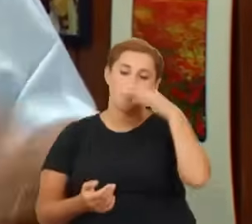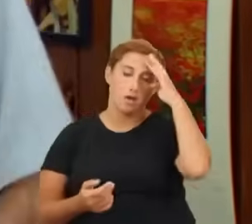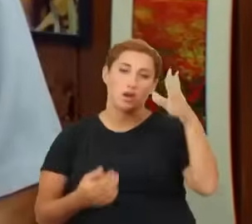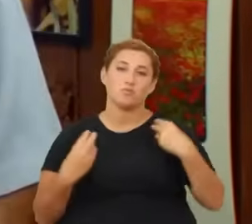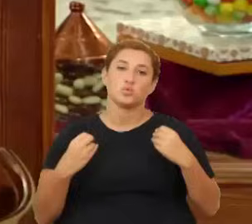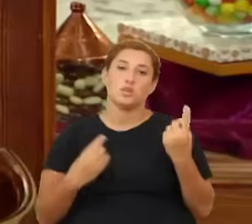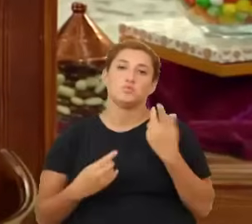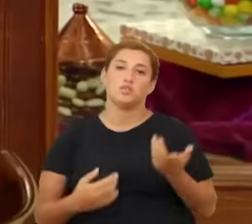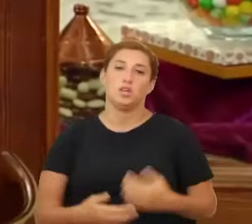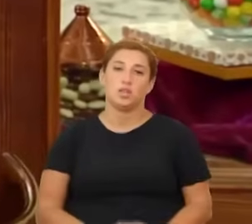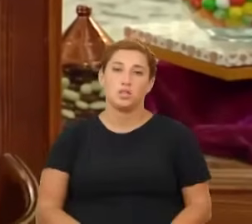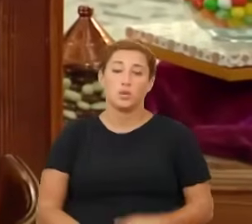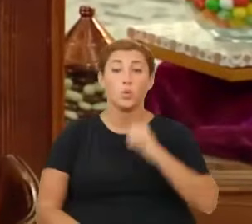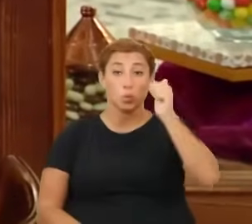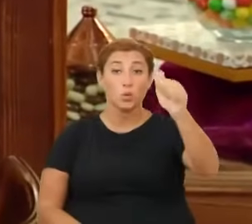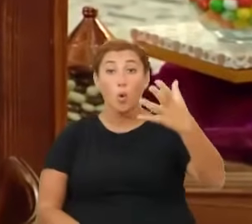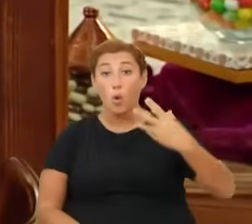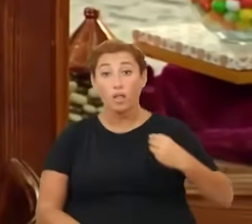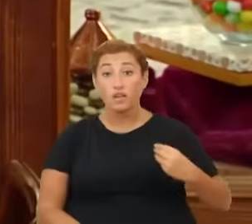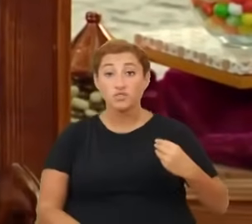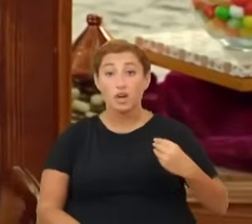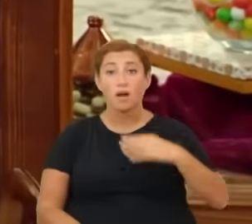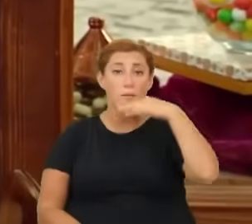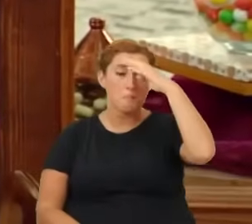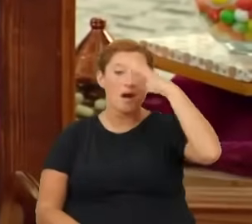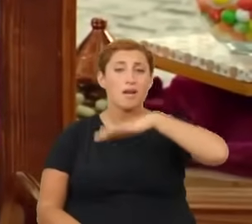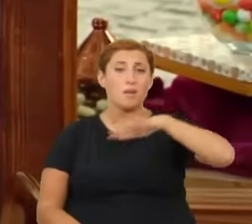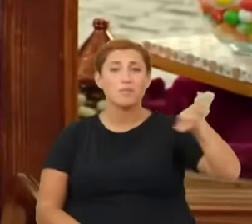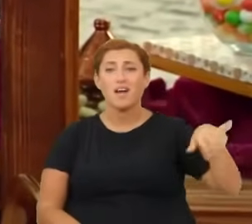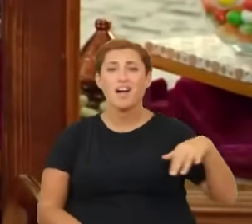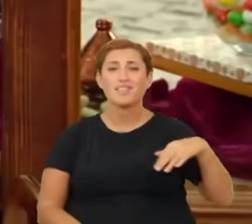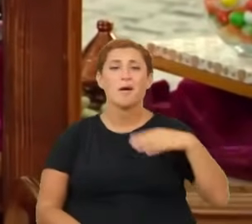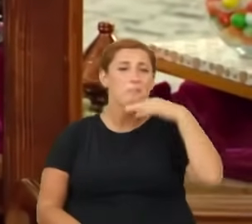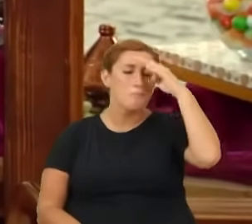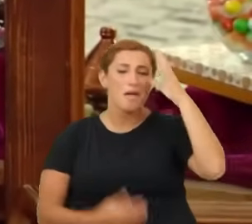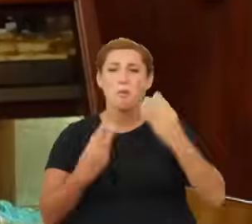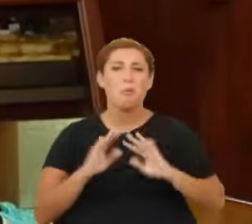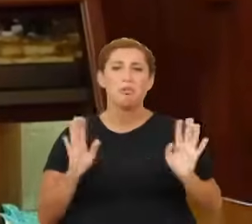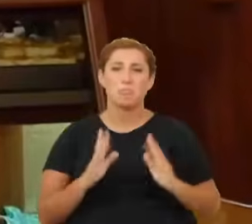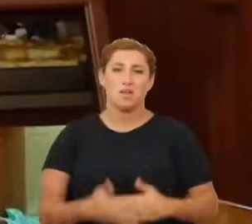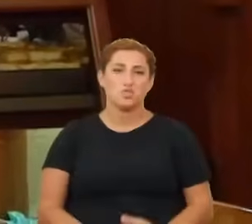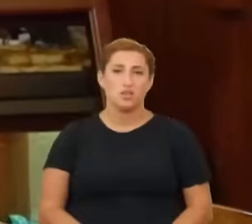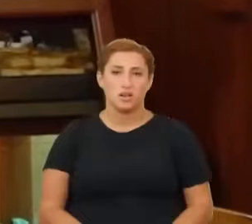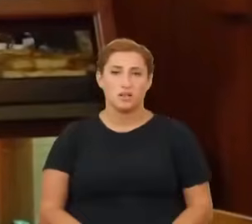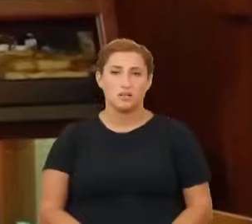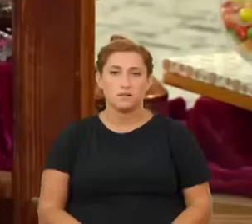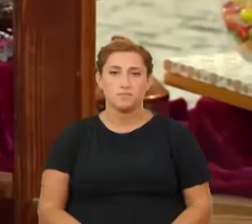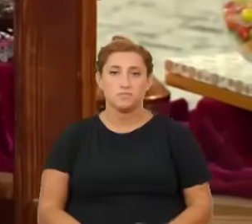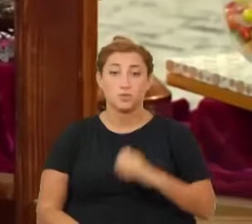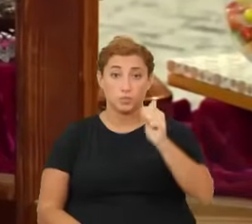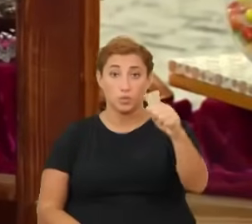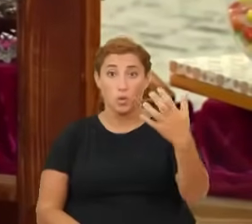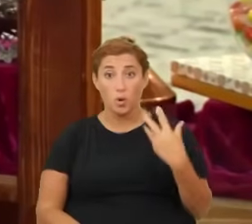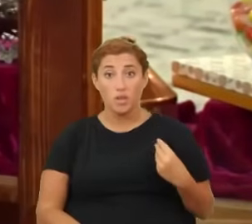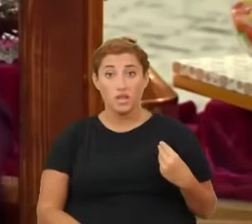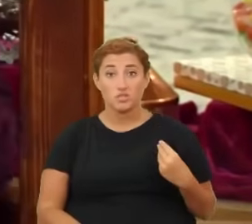acayip güzel bir şey. Gün gelecek. Bayramlarda artık bayram olmayacak. Ha. Gün